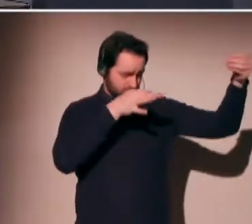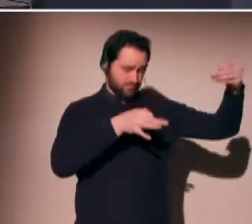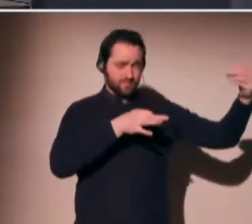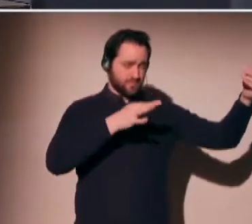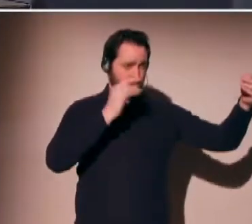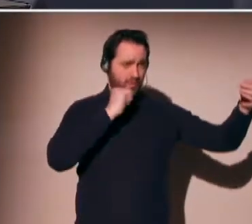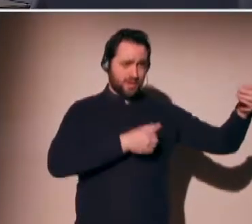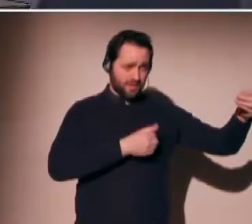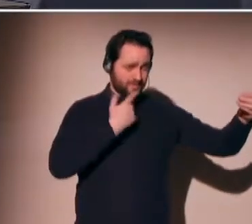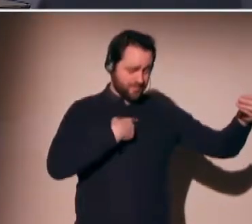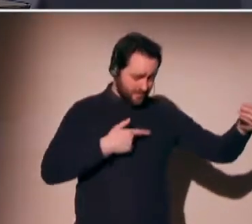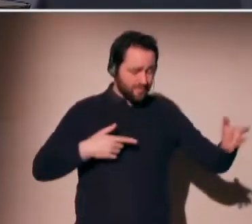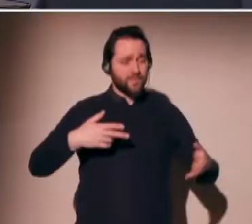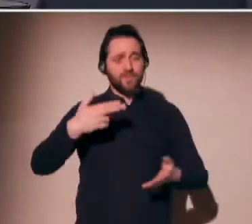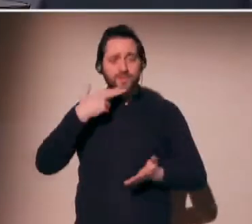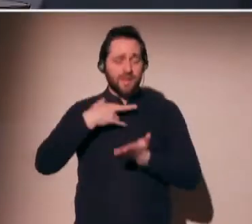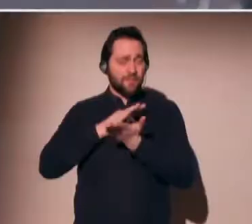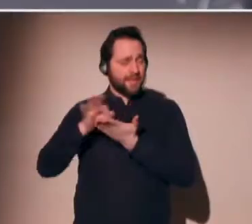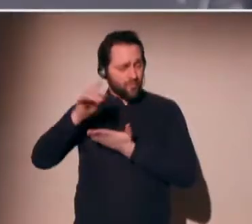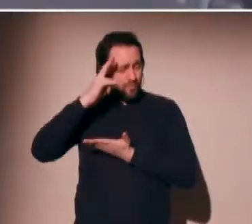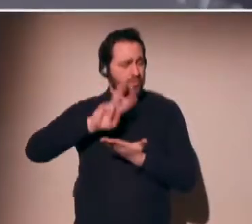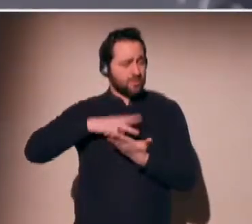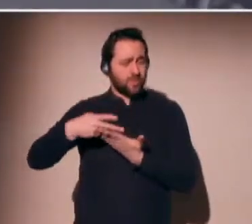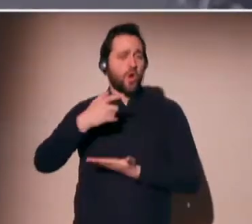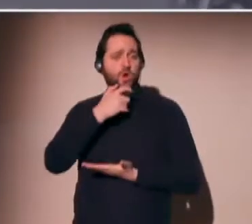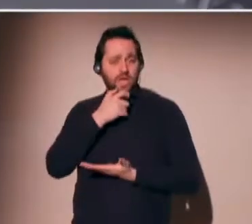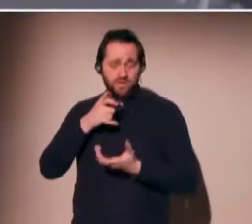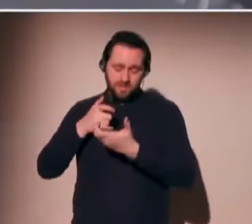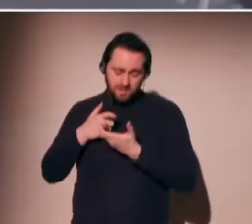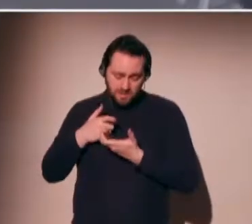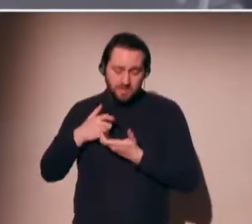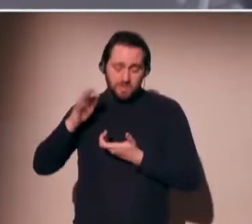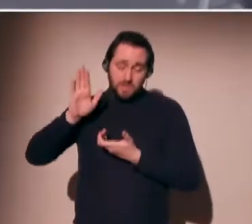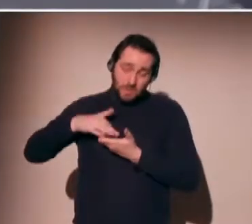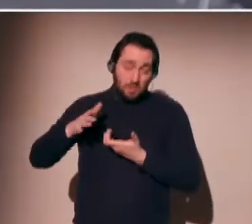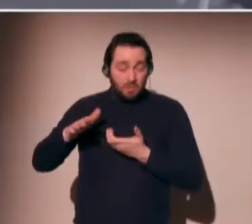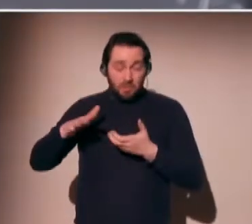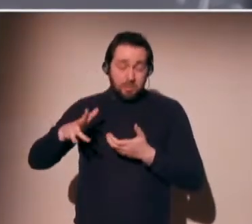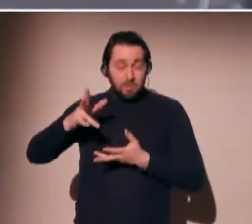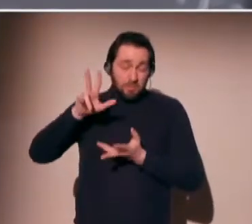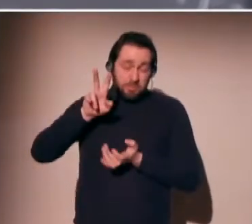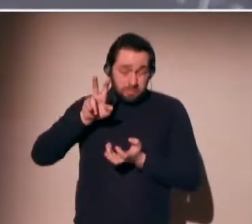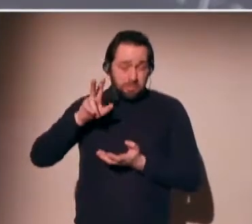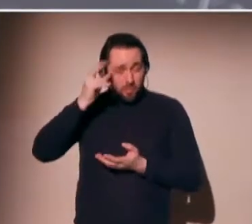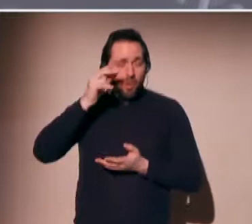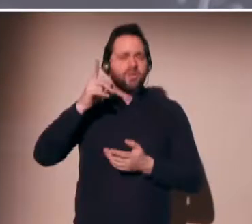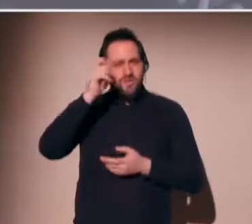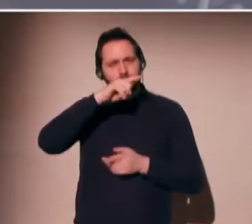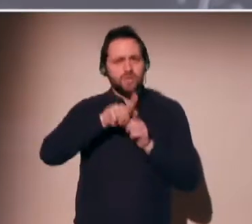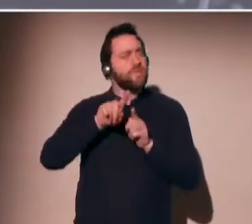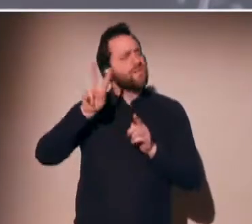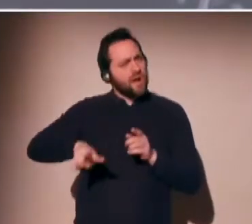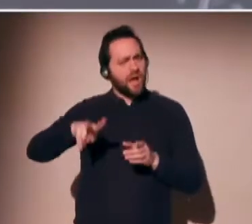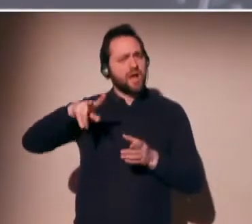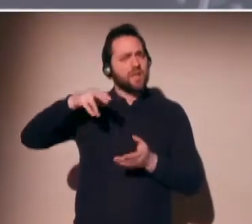complètement incompréhensible aussi. Alors, bon, ça ne m'aide pas énormément, mais la traduction en elle-même est d'assez bonne qualité, pour être honnête. ensuite, compte tenu